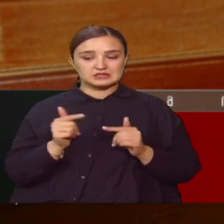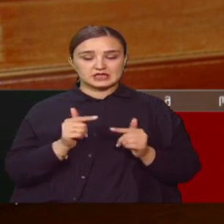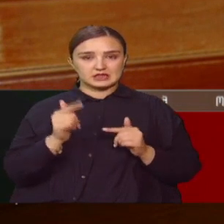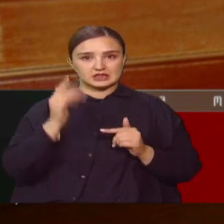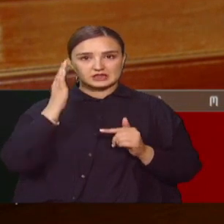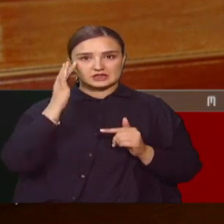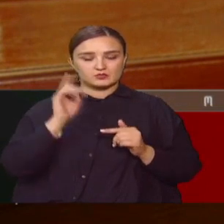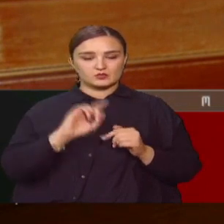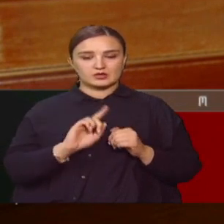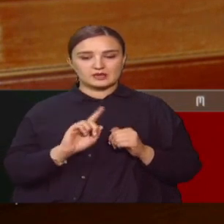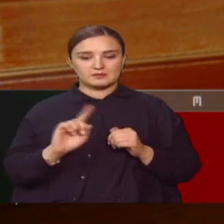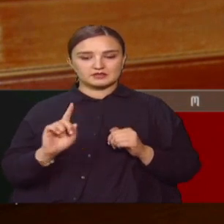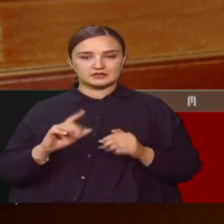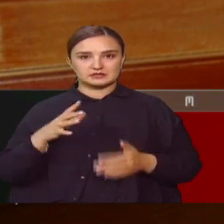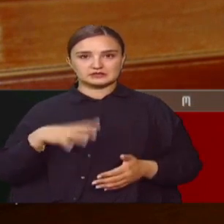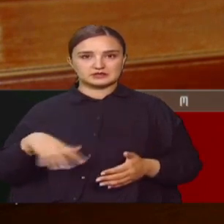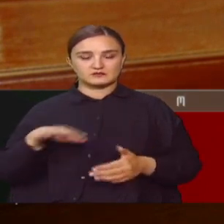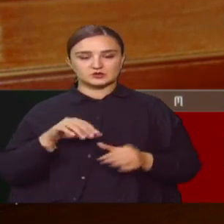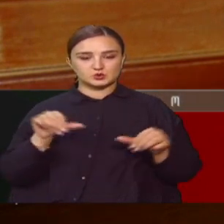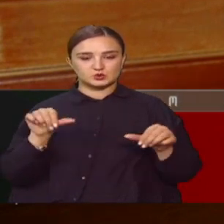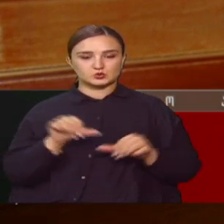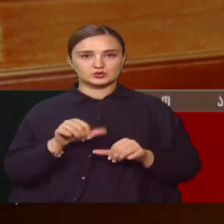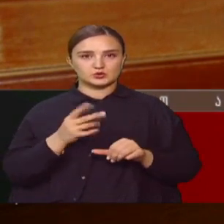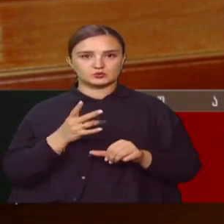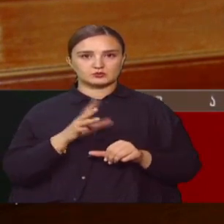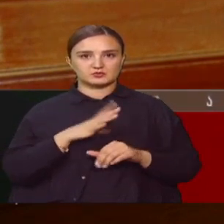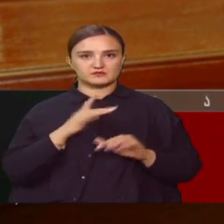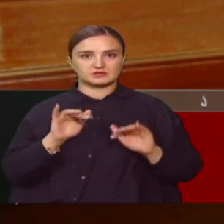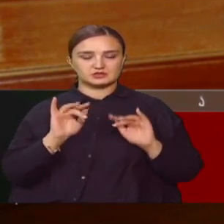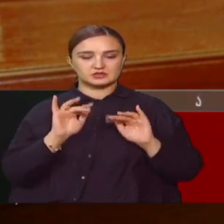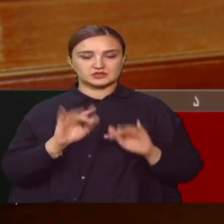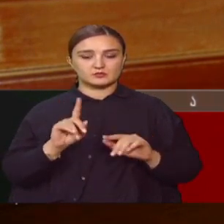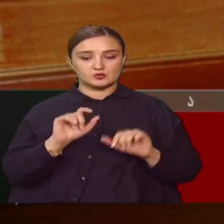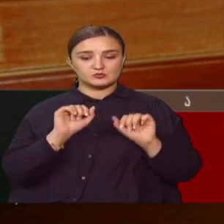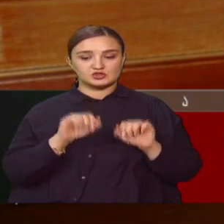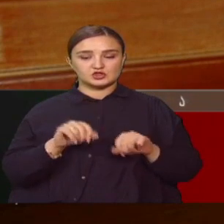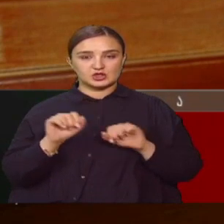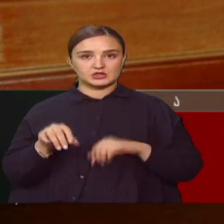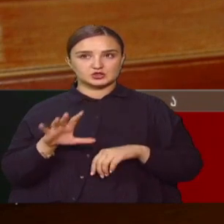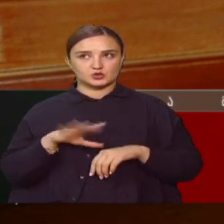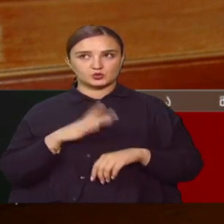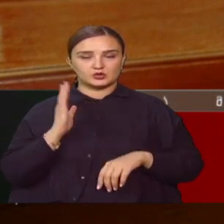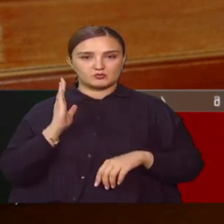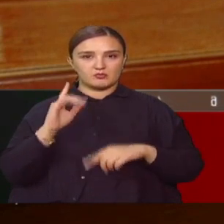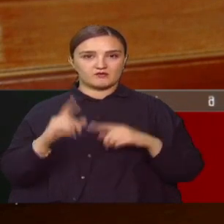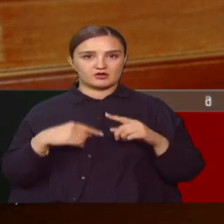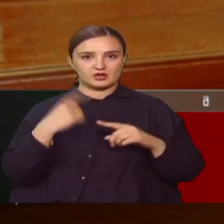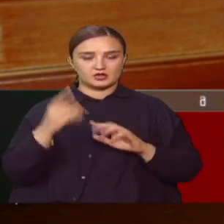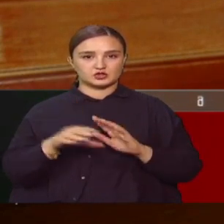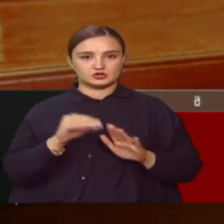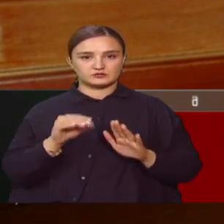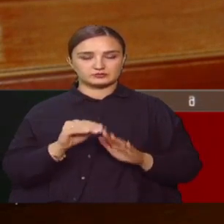rob, ramenairat, kveqanashi tsuda tsavide sakme, rom ikneb shansi gauchtet momavali archonebistvis.